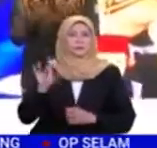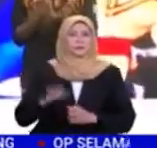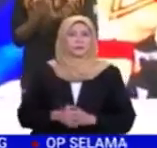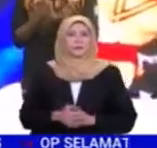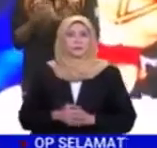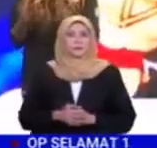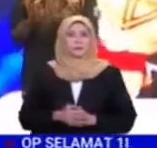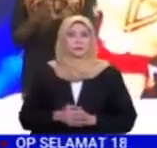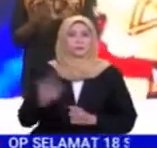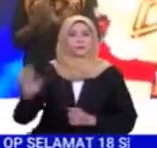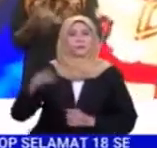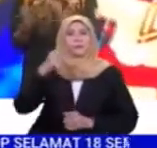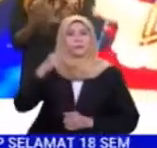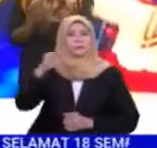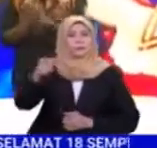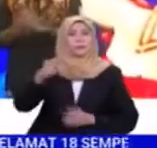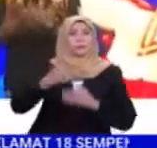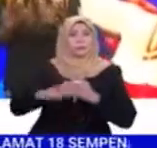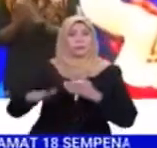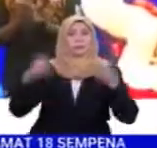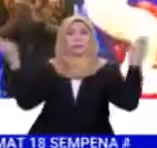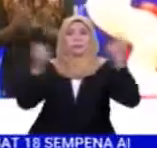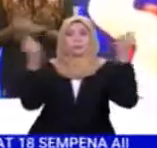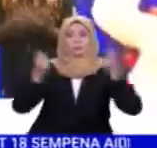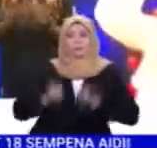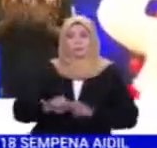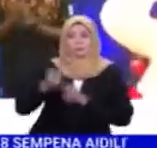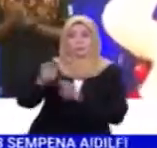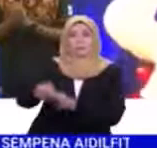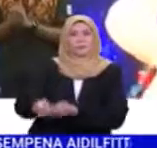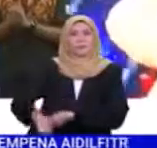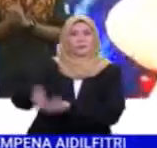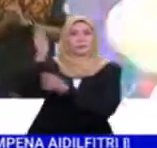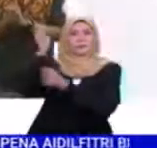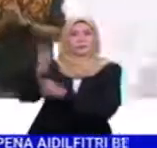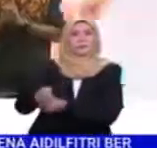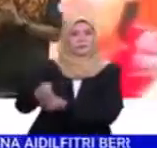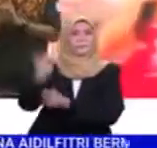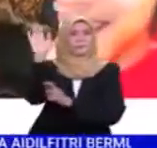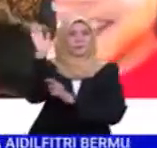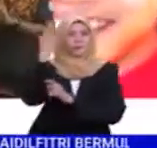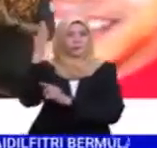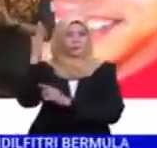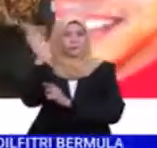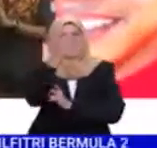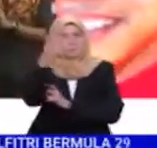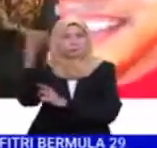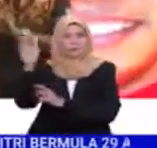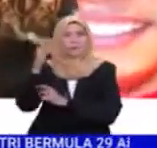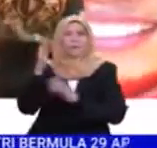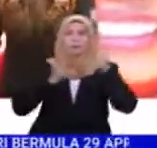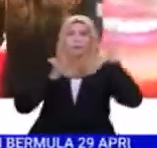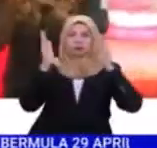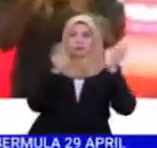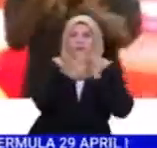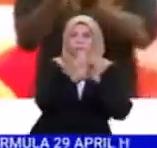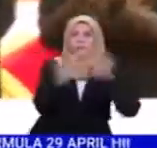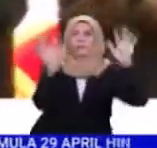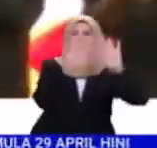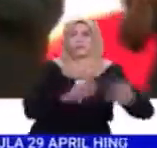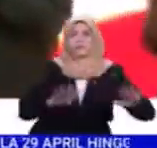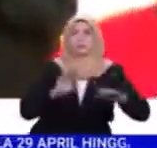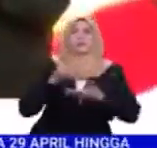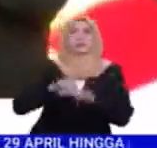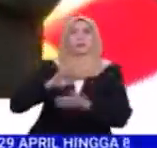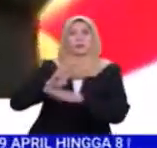benar berkata demikian selepas Majlis penyerahan jalur Gemilang kontinjen Malaysia kesukaan si Hanoi di majasuka negara